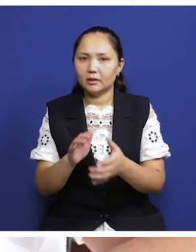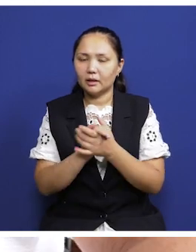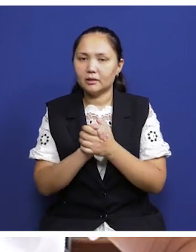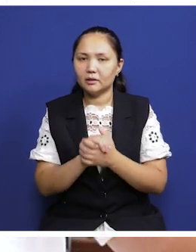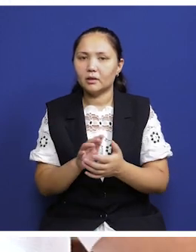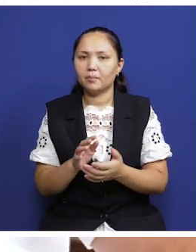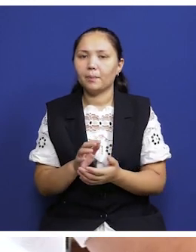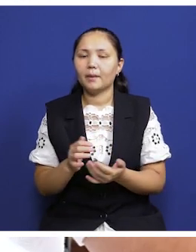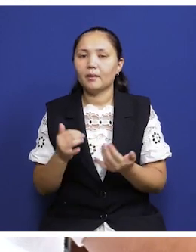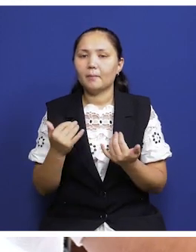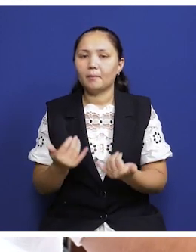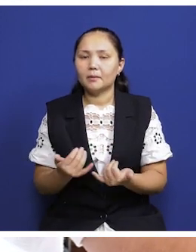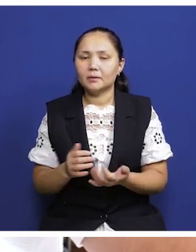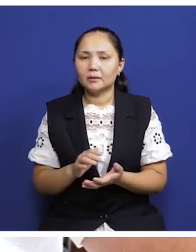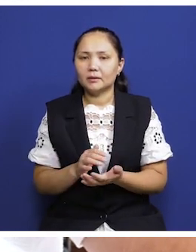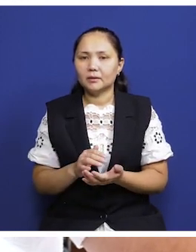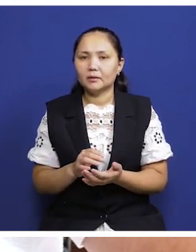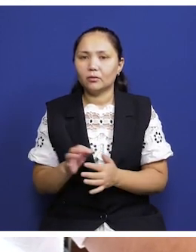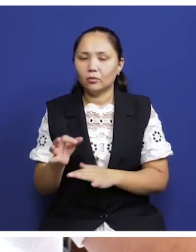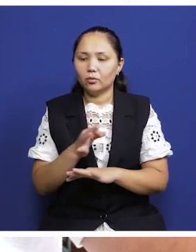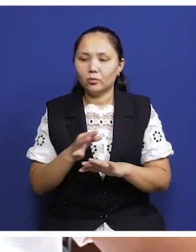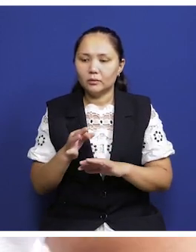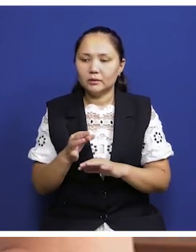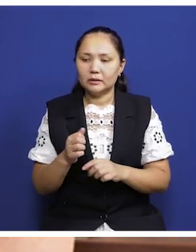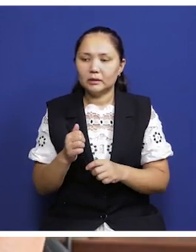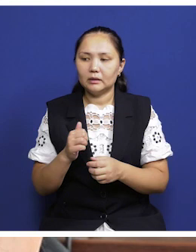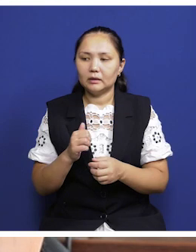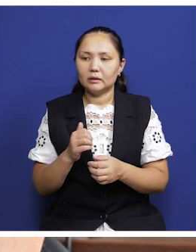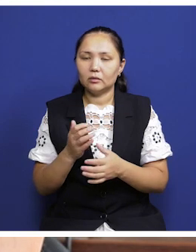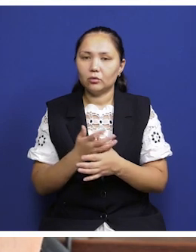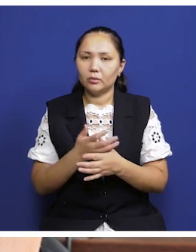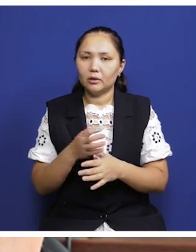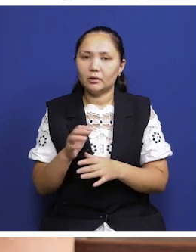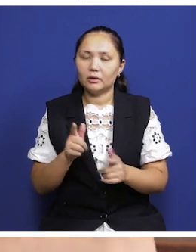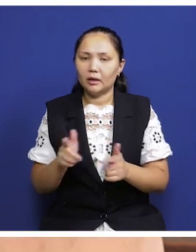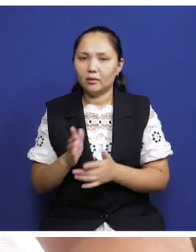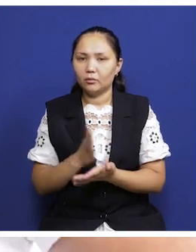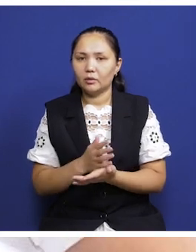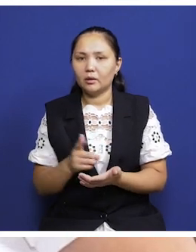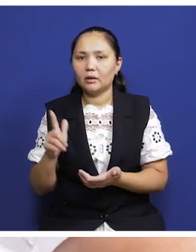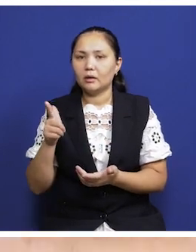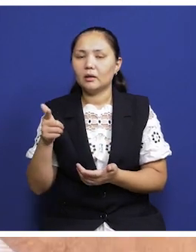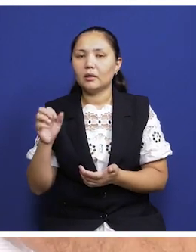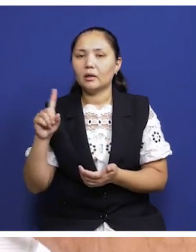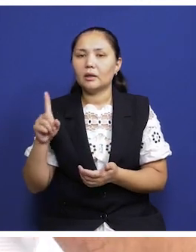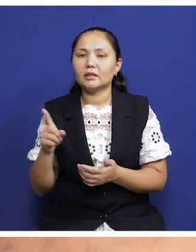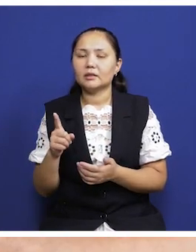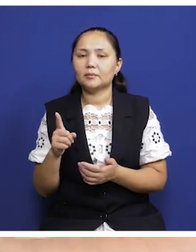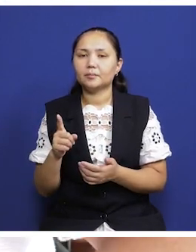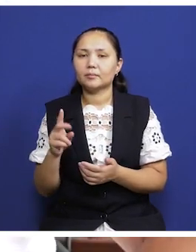енді біз бұған дейін де аудан әкімі бізге қолдау көрсетуге дайын еді, бірақ бізде газ 2